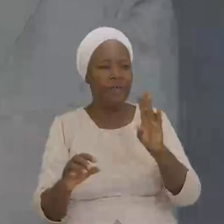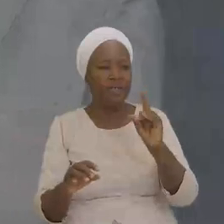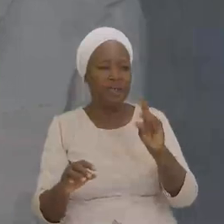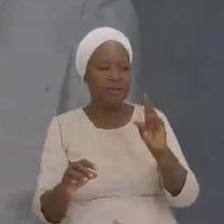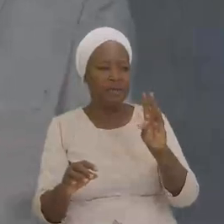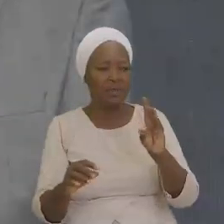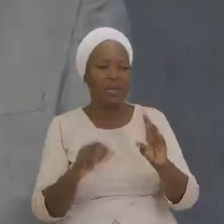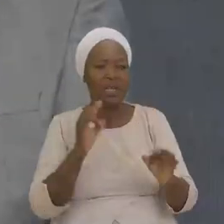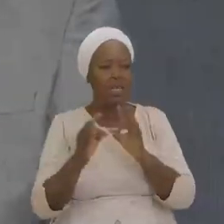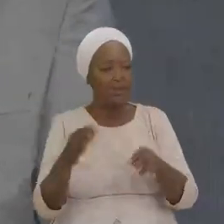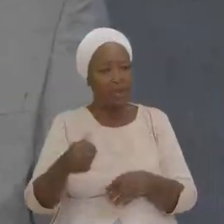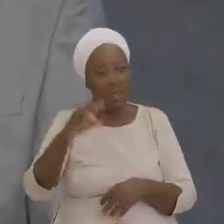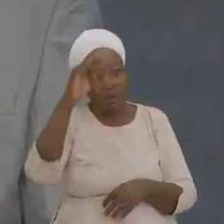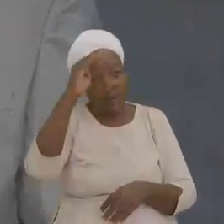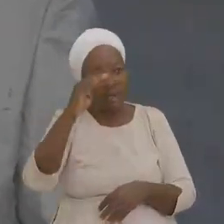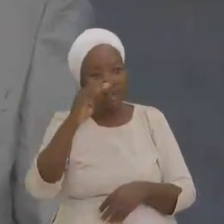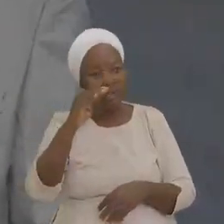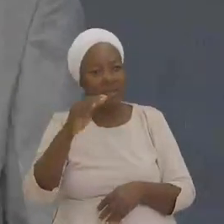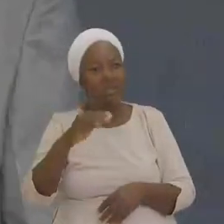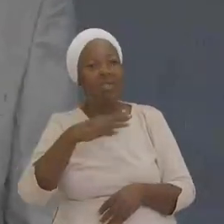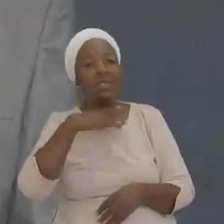Verset 17 maintenant. Il dit,